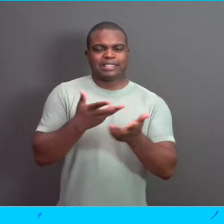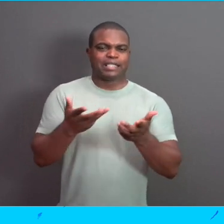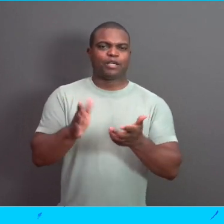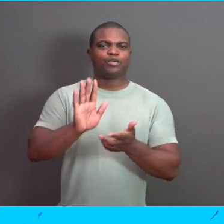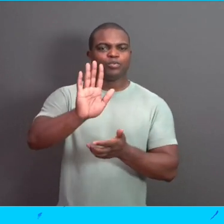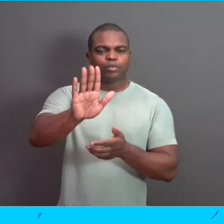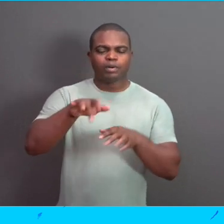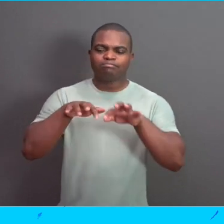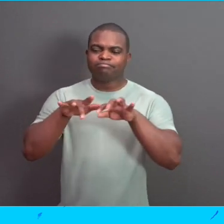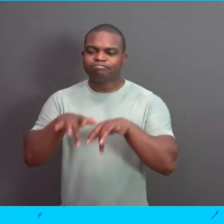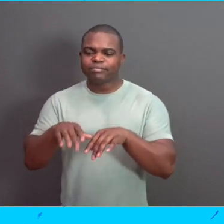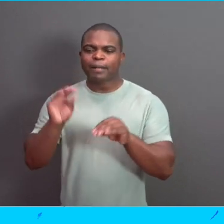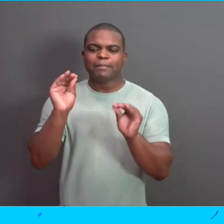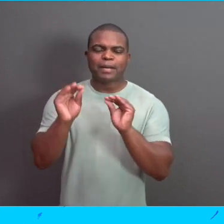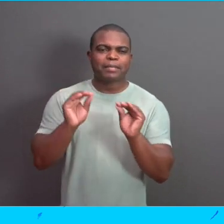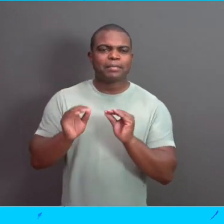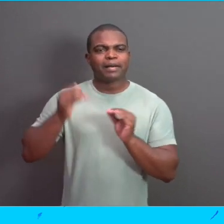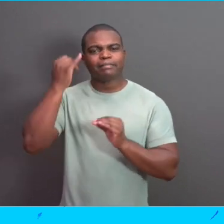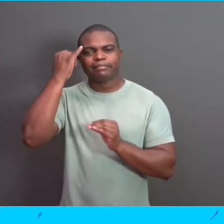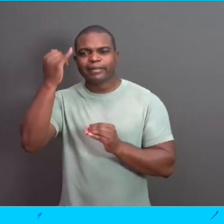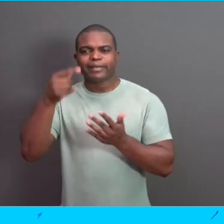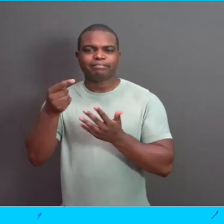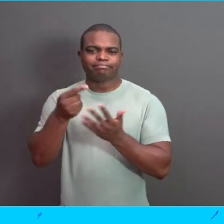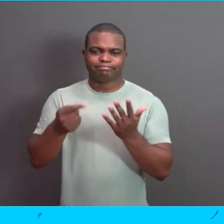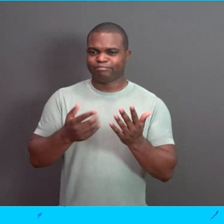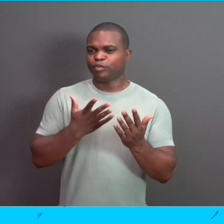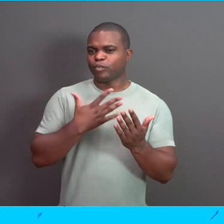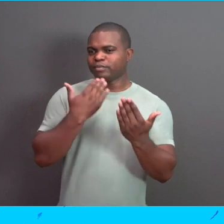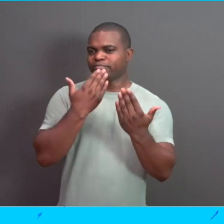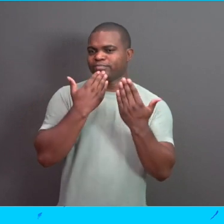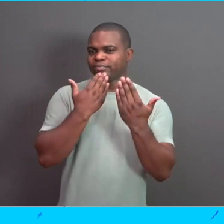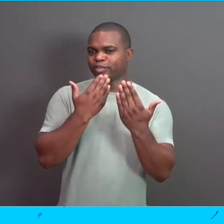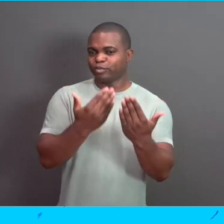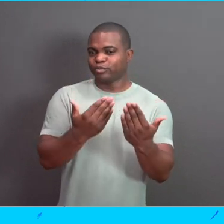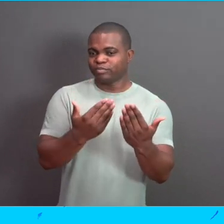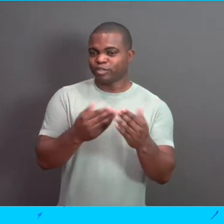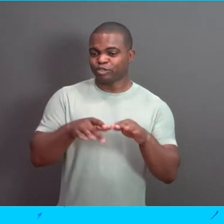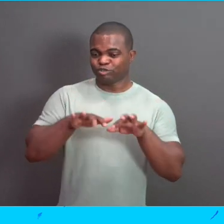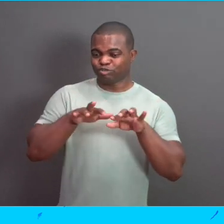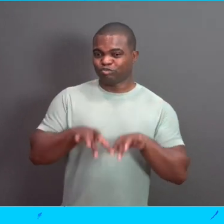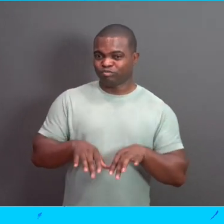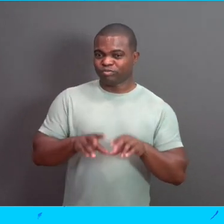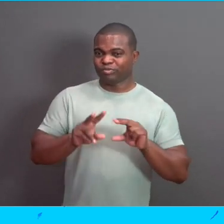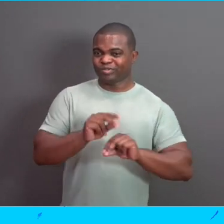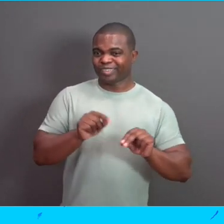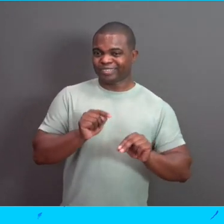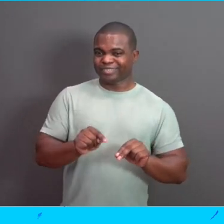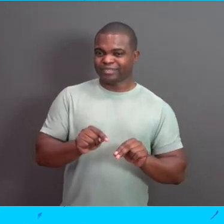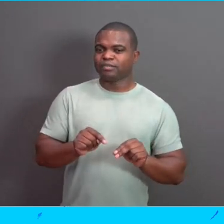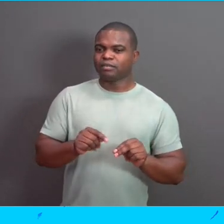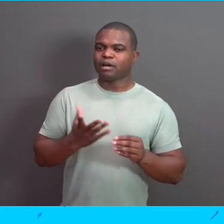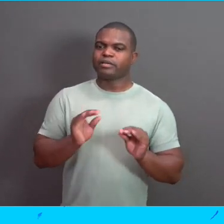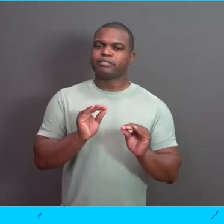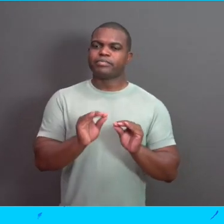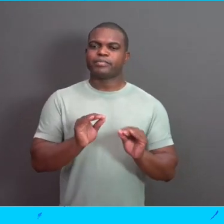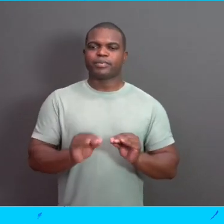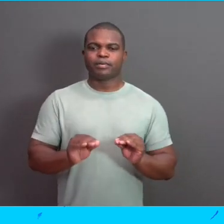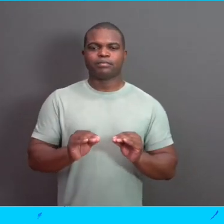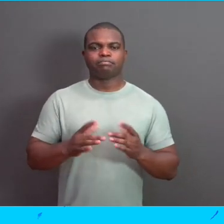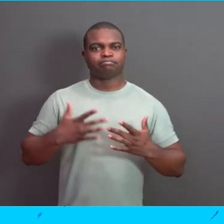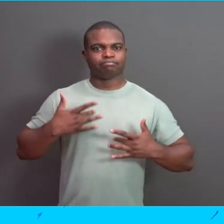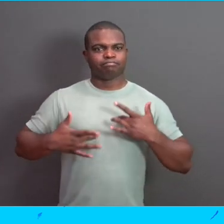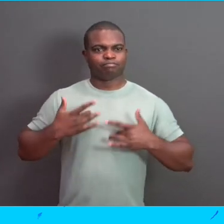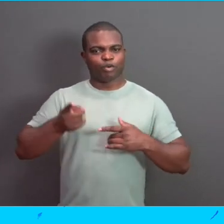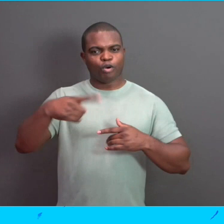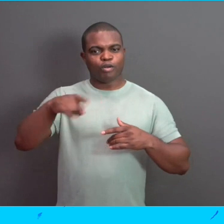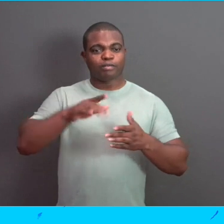partagé vos idées avec d'autres collègues et aussi j'espère que vous avez beaucoup d'autres idées avec cette séance.